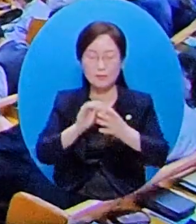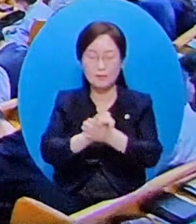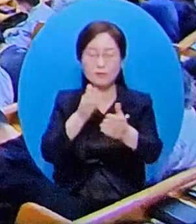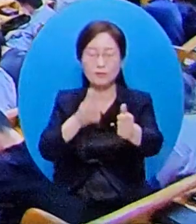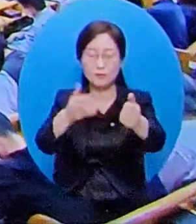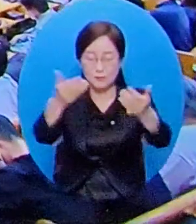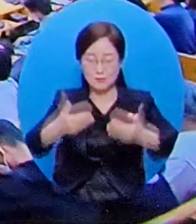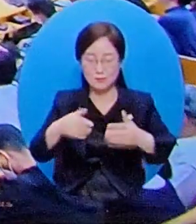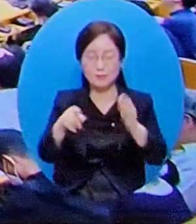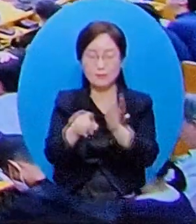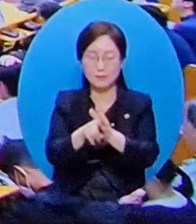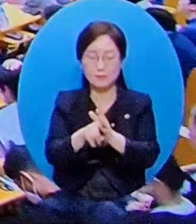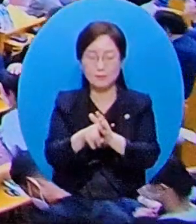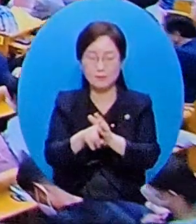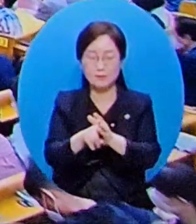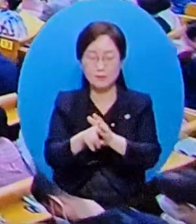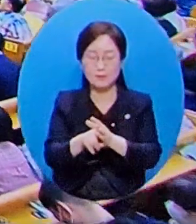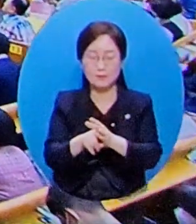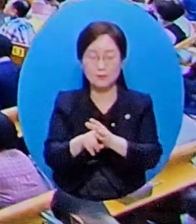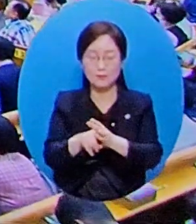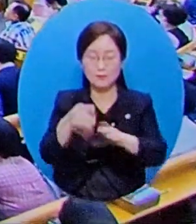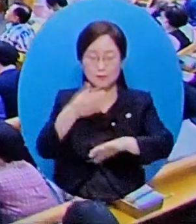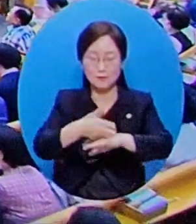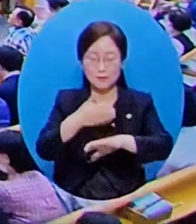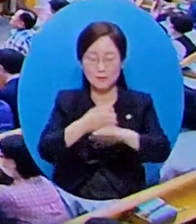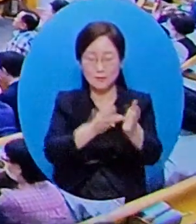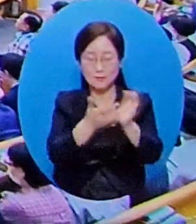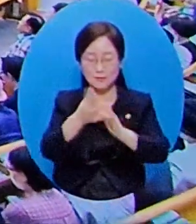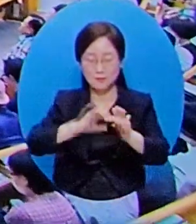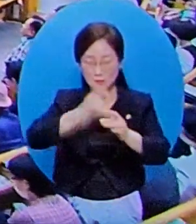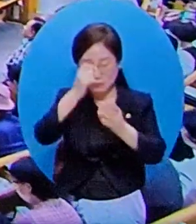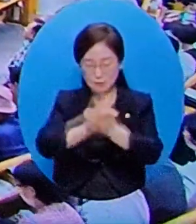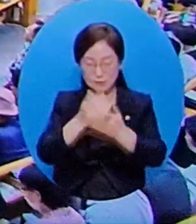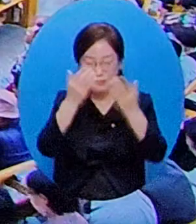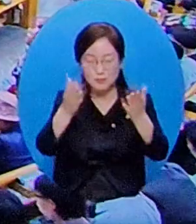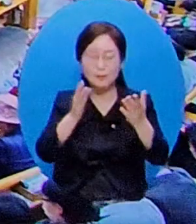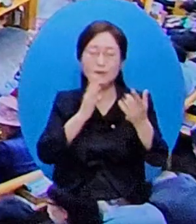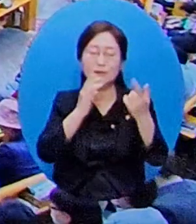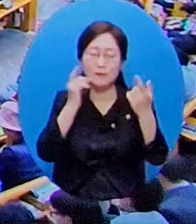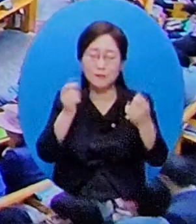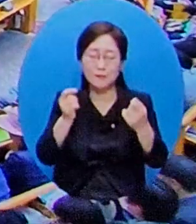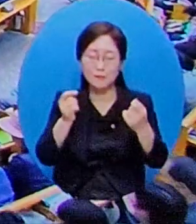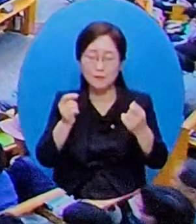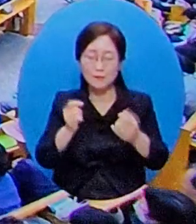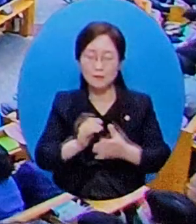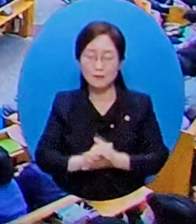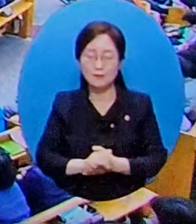구한 것은 받은 줄로 믿어라. 감사하고 예수님의 이름으로 기도 올리옵나이다.